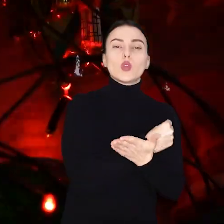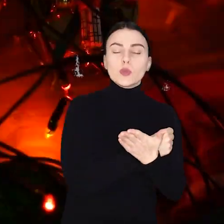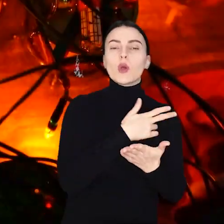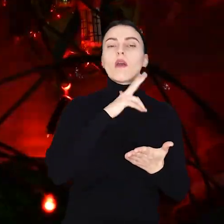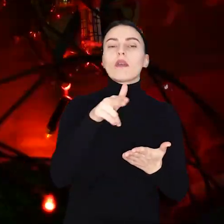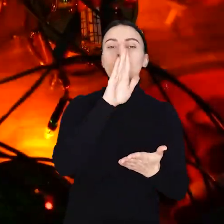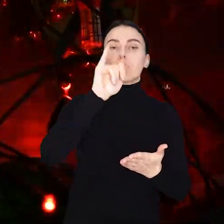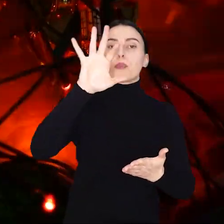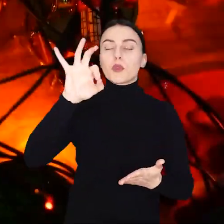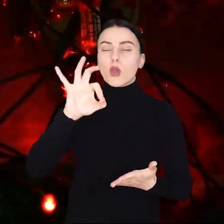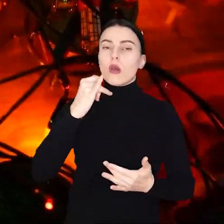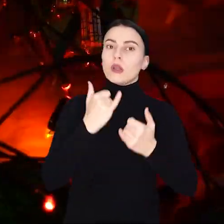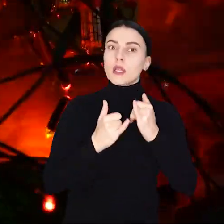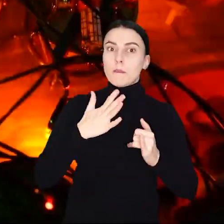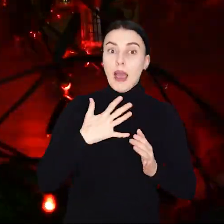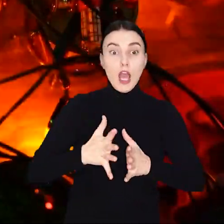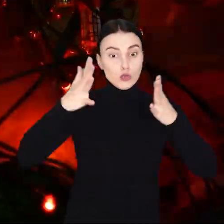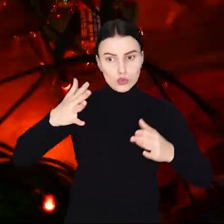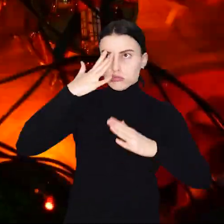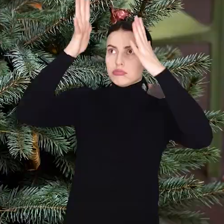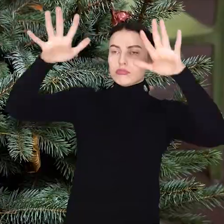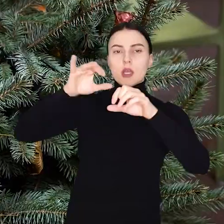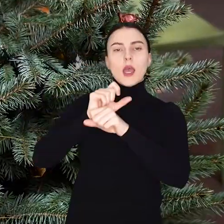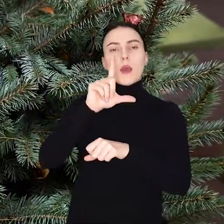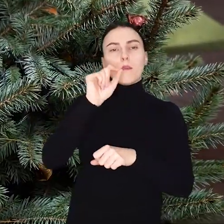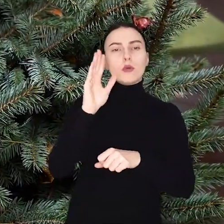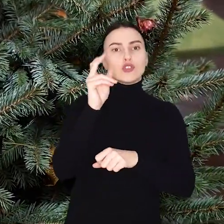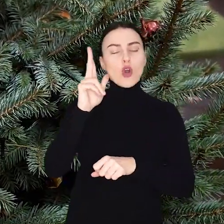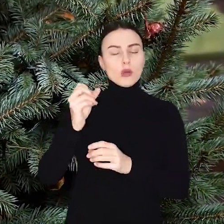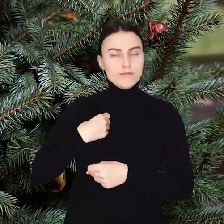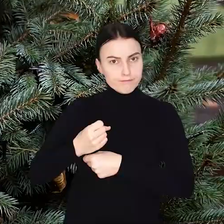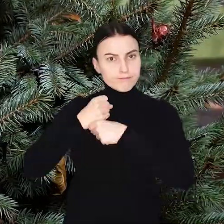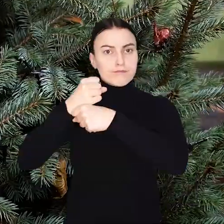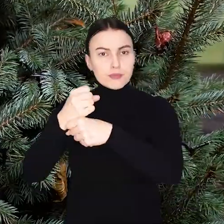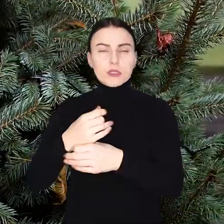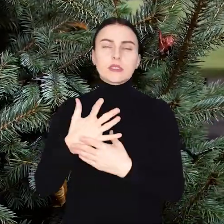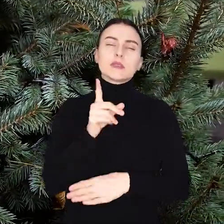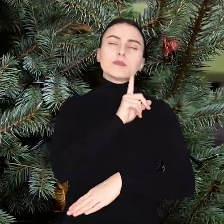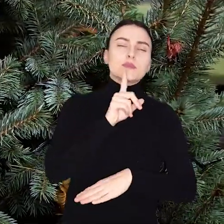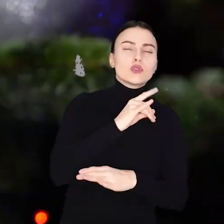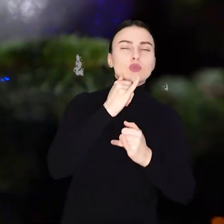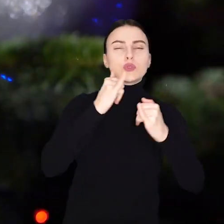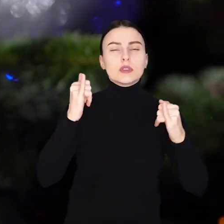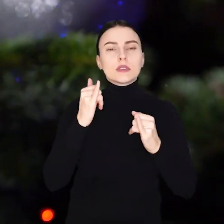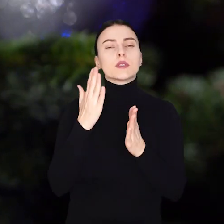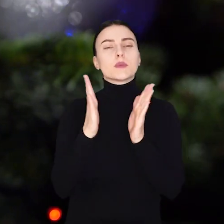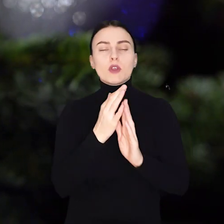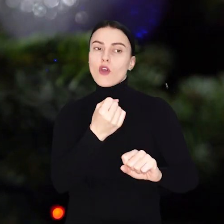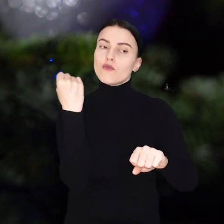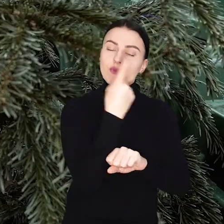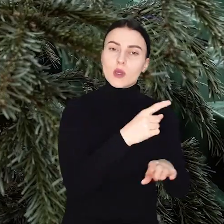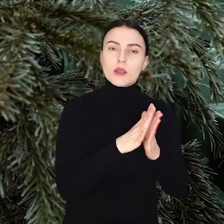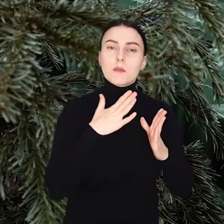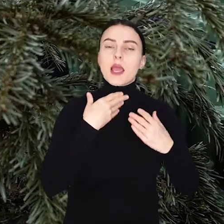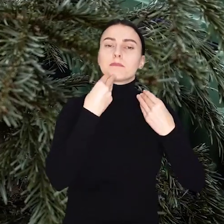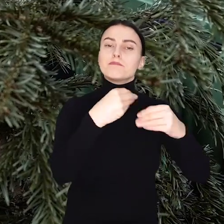odpadów bio, lub jeśli jest dużych gabarytów, odwieźmy na Pszoka. Plastikowe ozdoby i sztuczne choinki wyrzućmy do